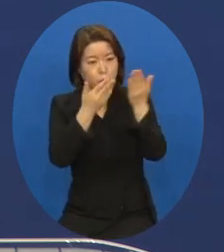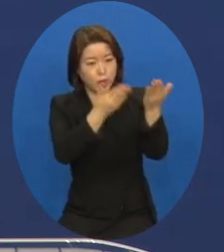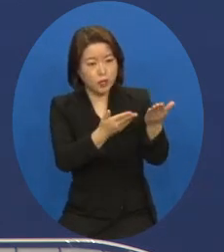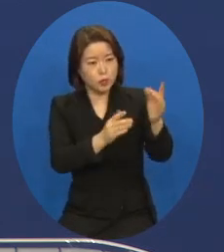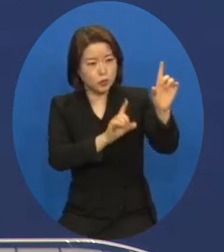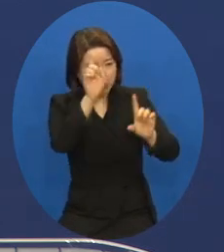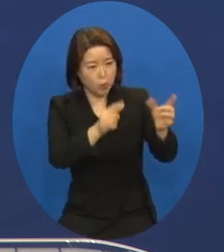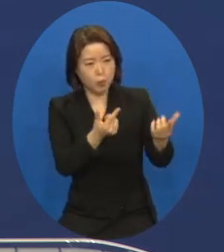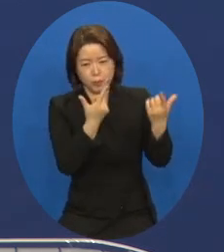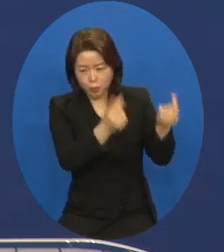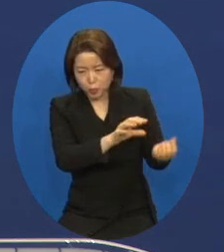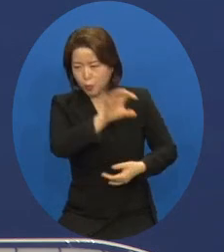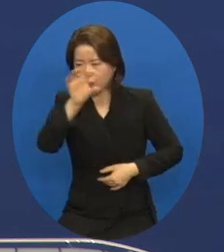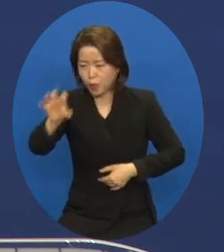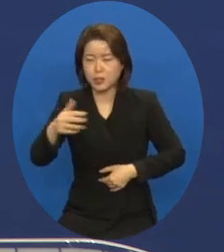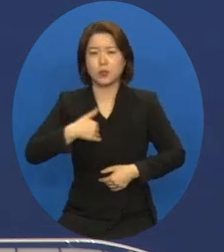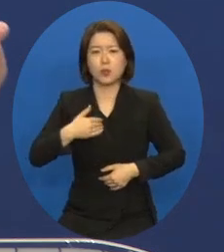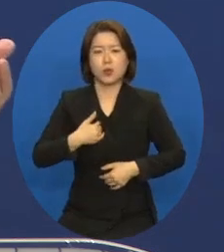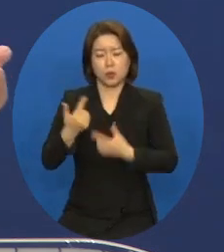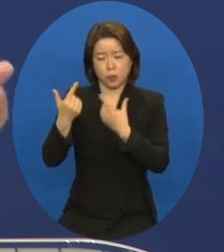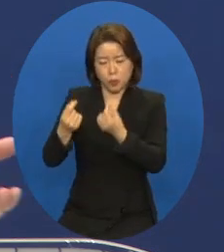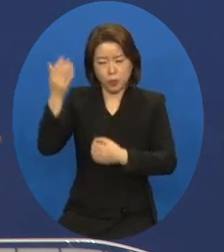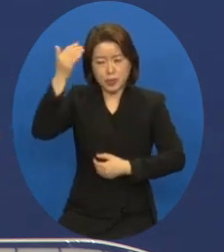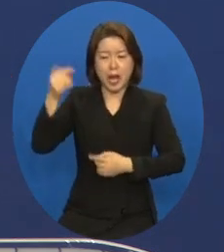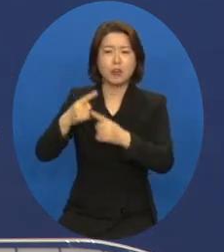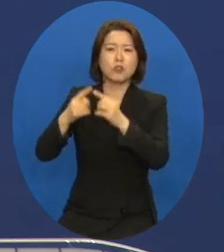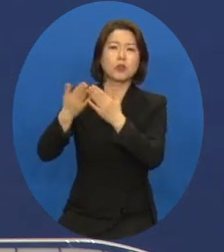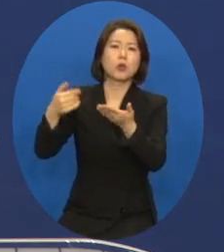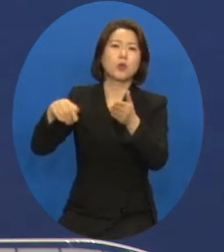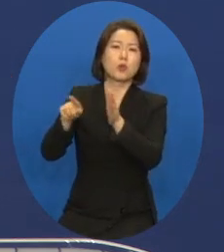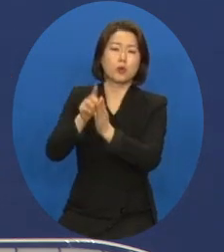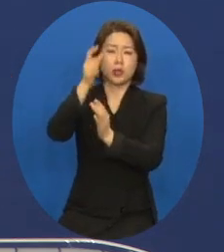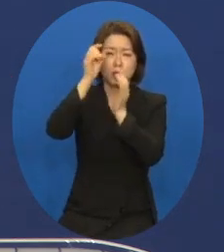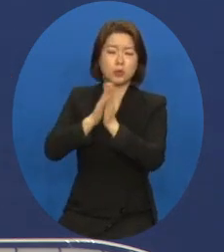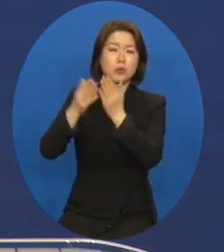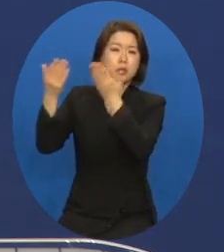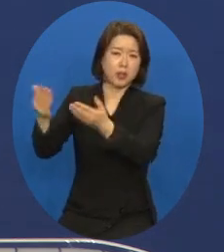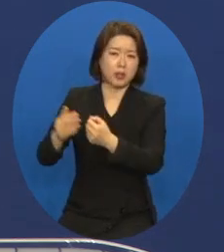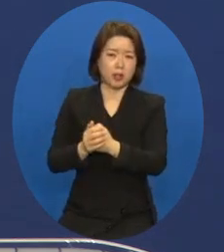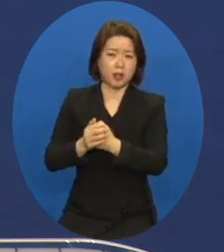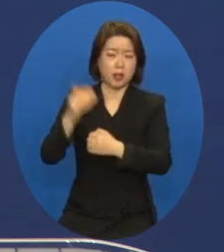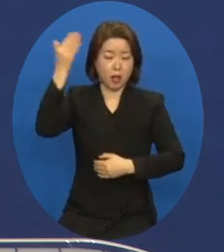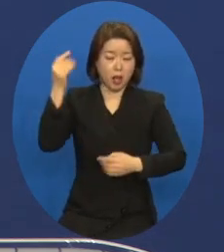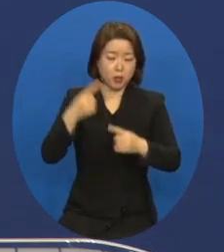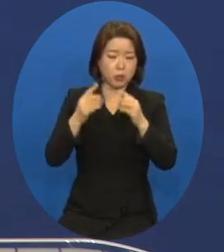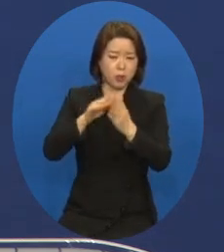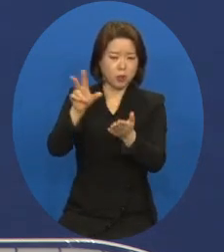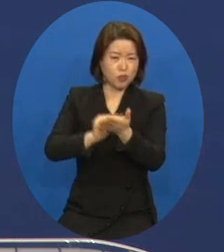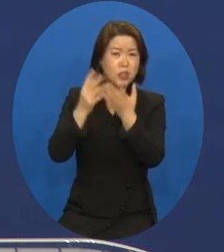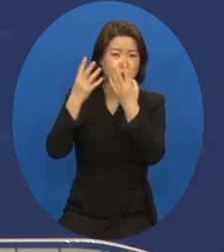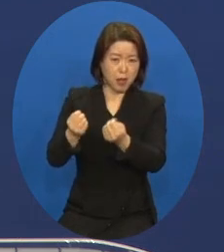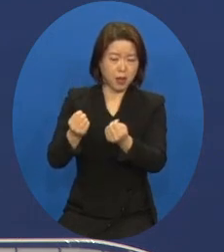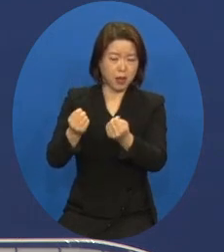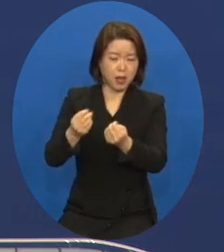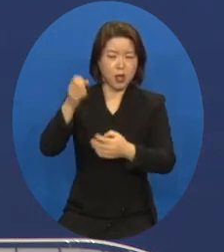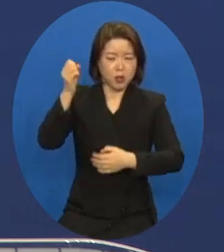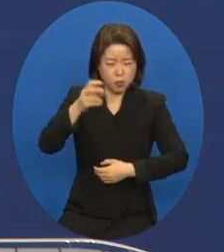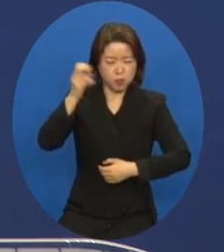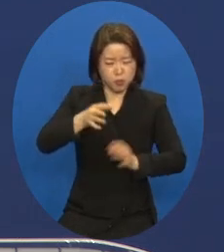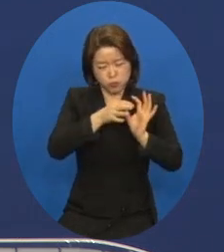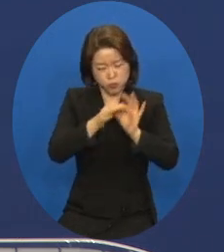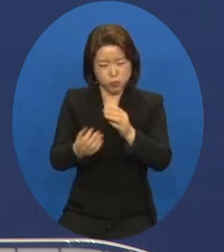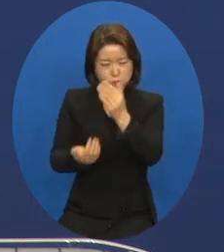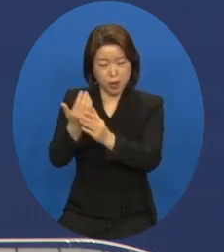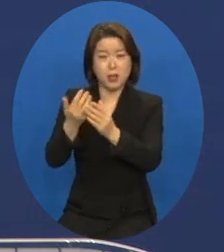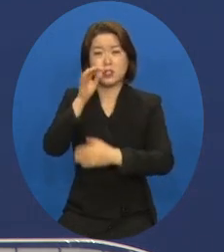됩니다 한국교회 지금 문제가 많습니다 지금도 계속해서 문제가 일어나고 있습니다